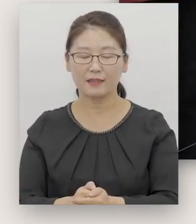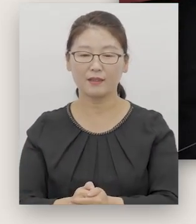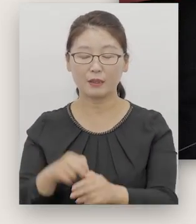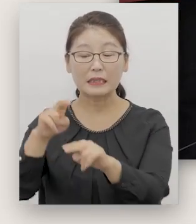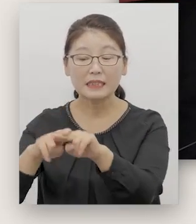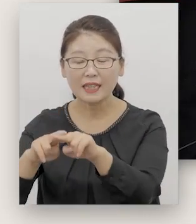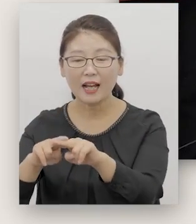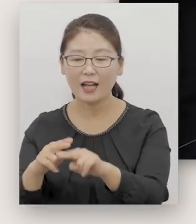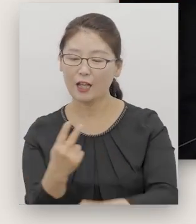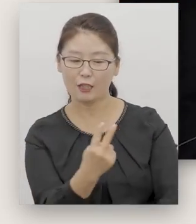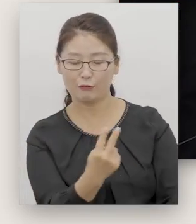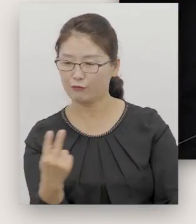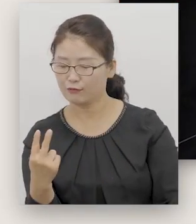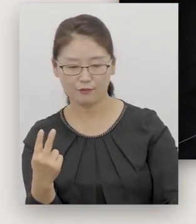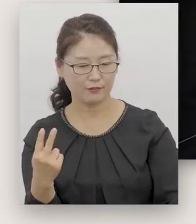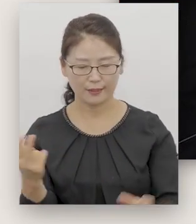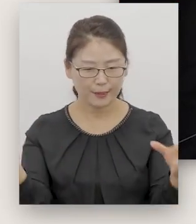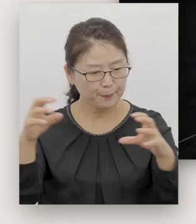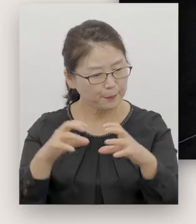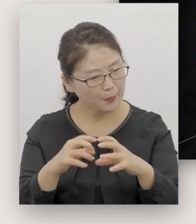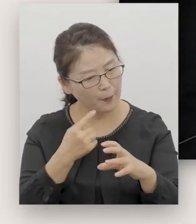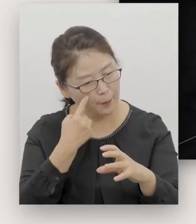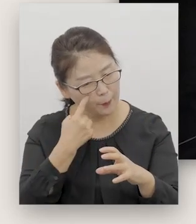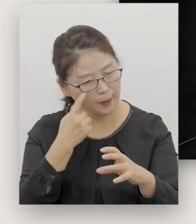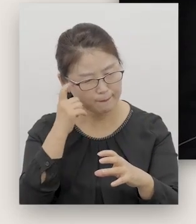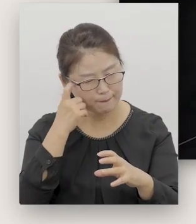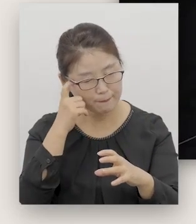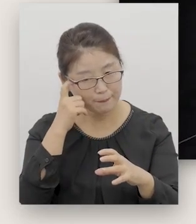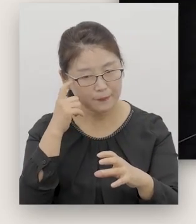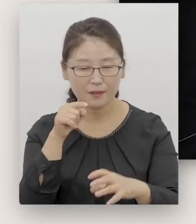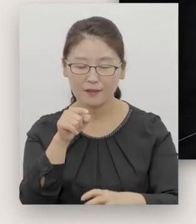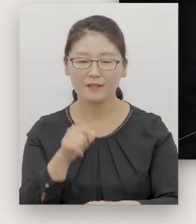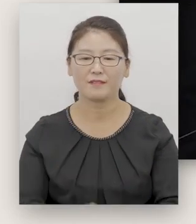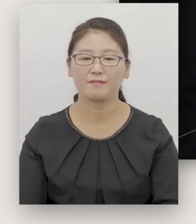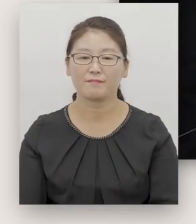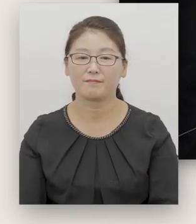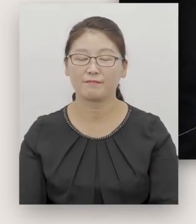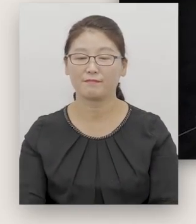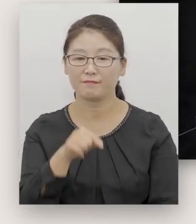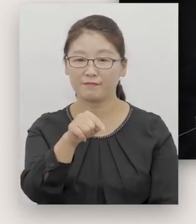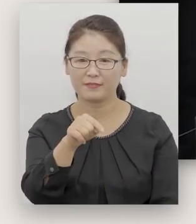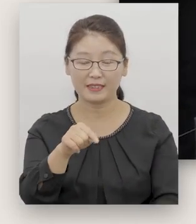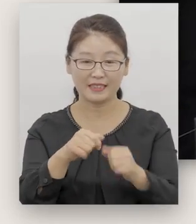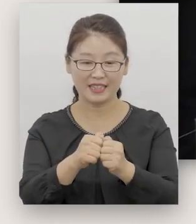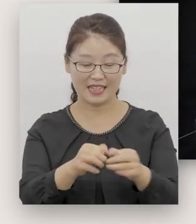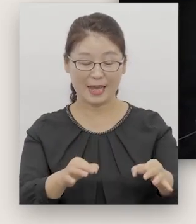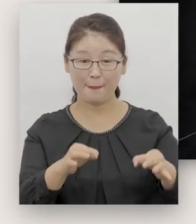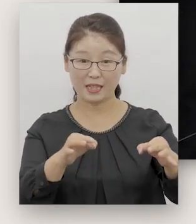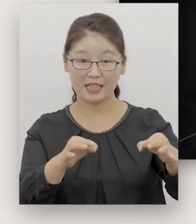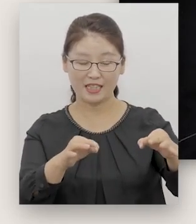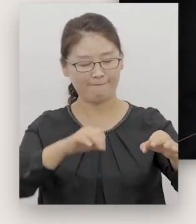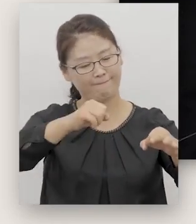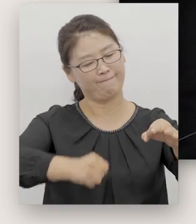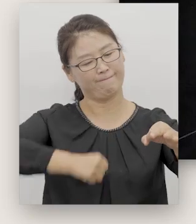됐고 그렇게 했었을 때 이 바퀴를 손으로 이렇게 돌리면서 이렇게 기계적으로 움직이는 이